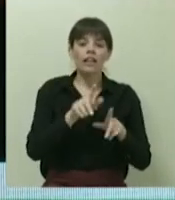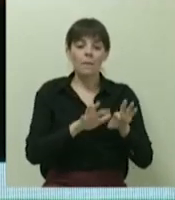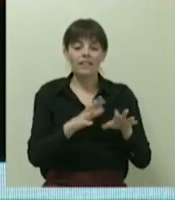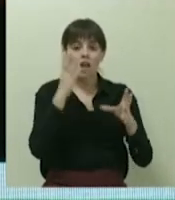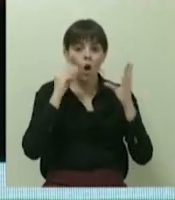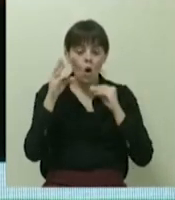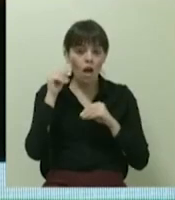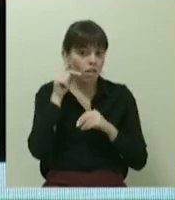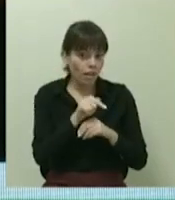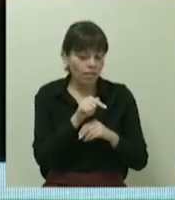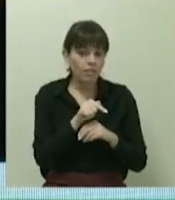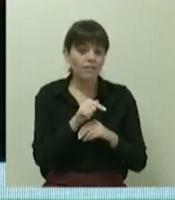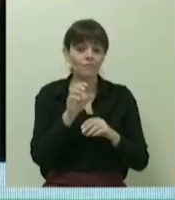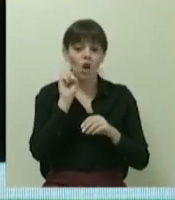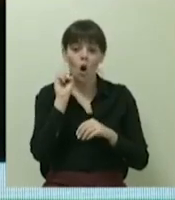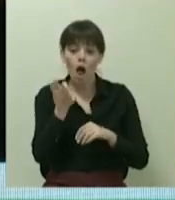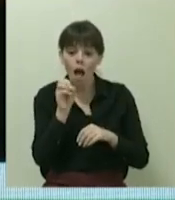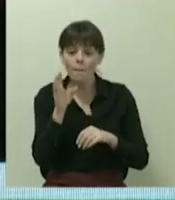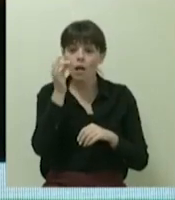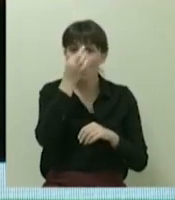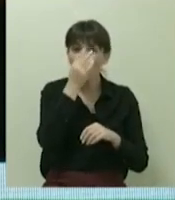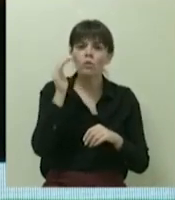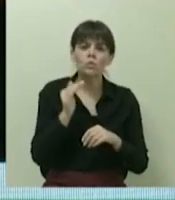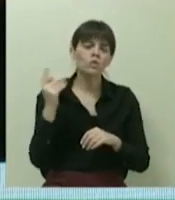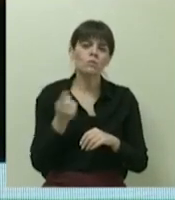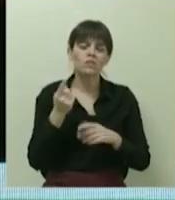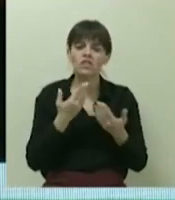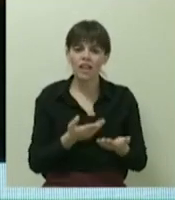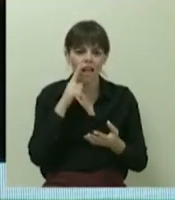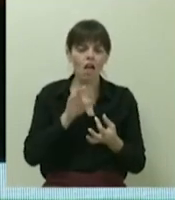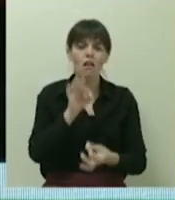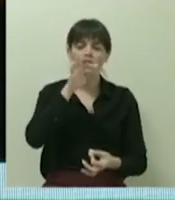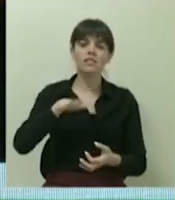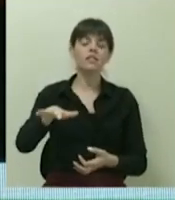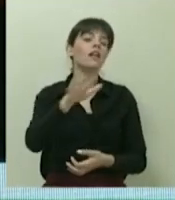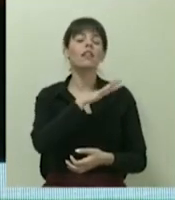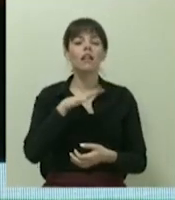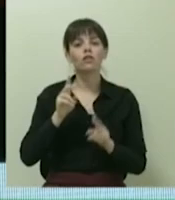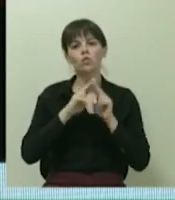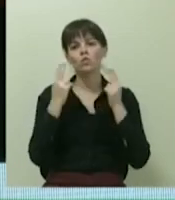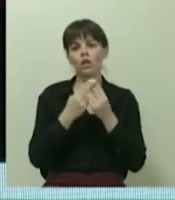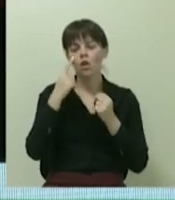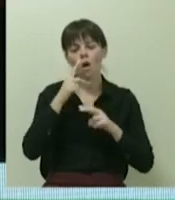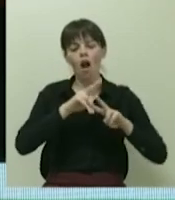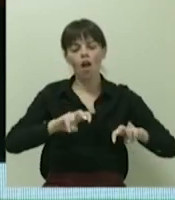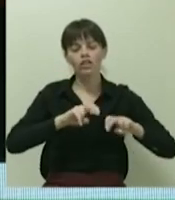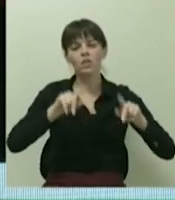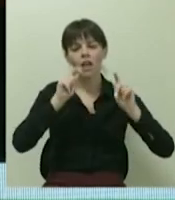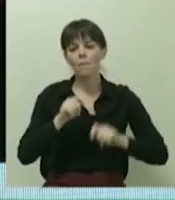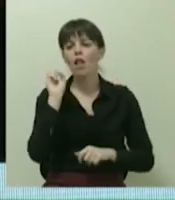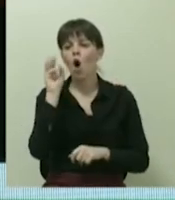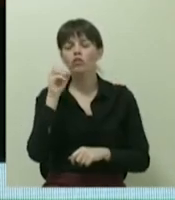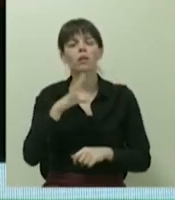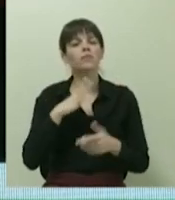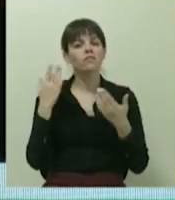bunu öğrenmek de aslında öğretmek de kolay, ucuz bir şey. İnsanlar, dünya çapında araştırma yapan hocalarımız da